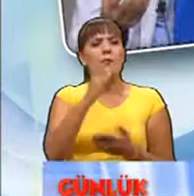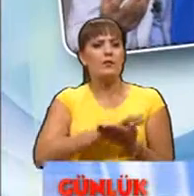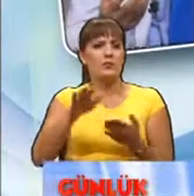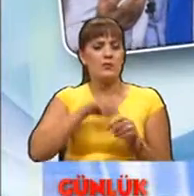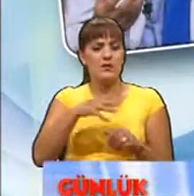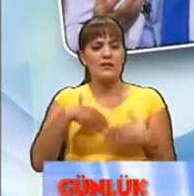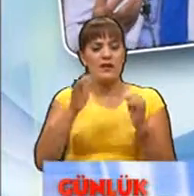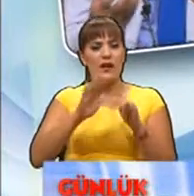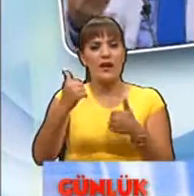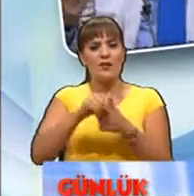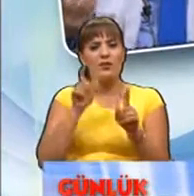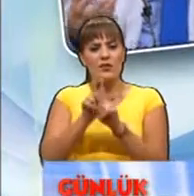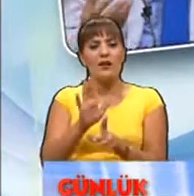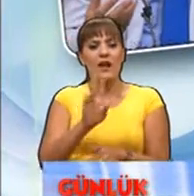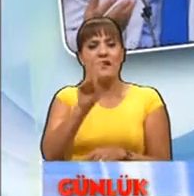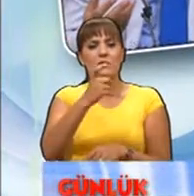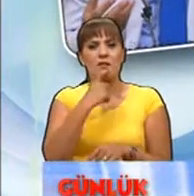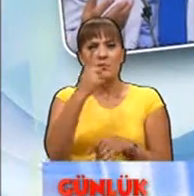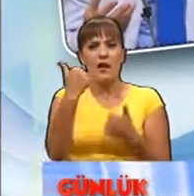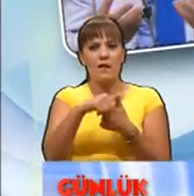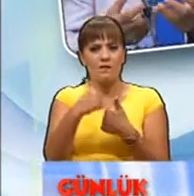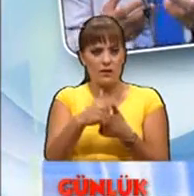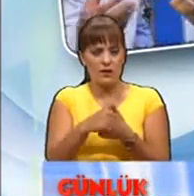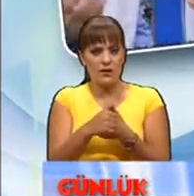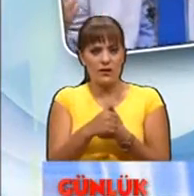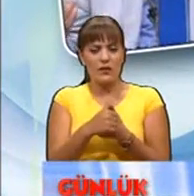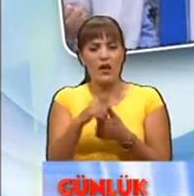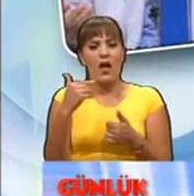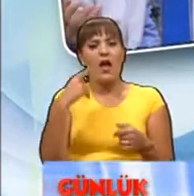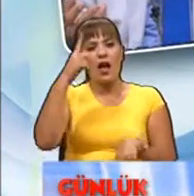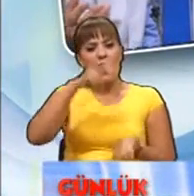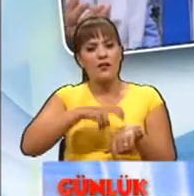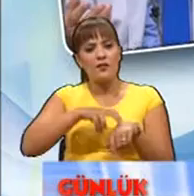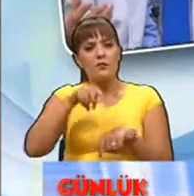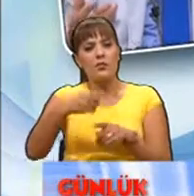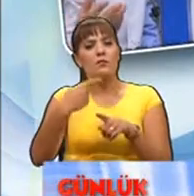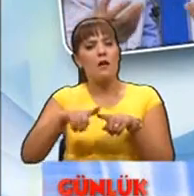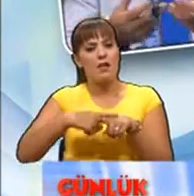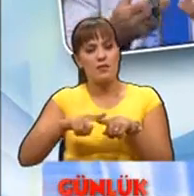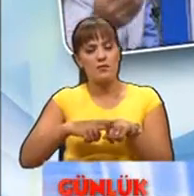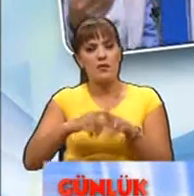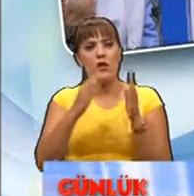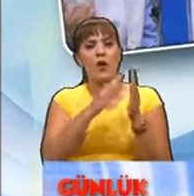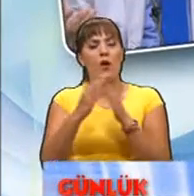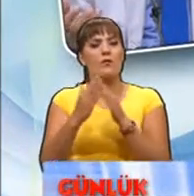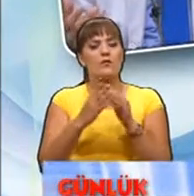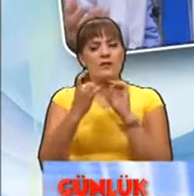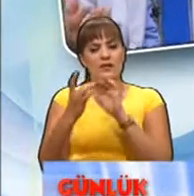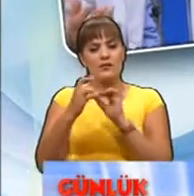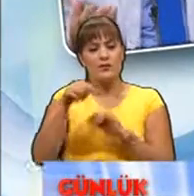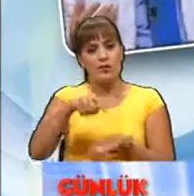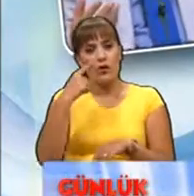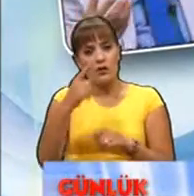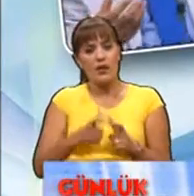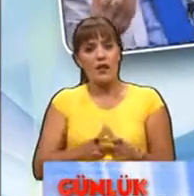düzenleme. Sağ kalan eşi kesinlikle koruyan. Yani 20 yıllık bir evlilik anılarını burada paylaşmış. Komşularıyla ilişkilerini